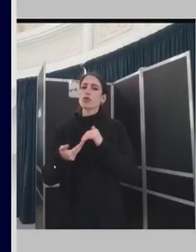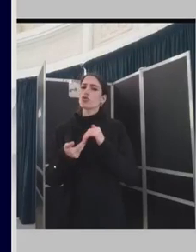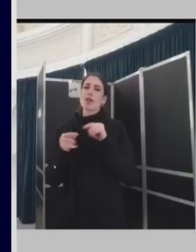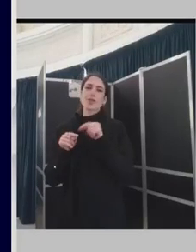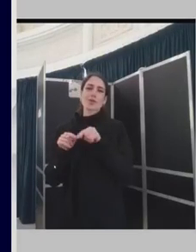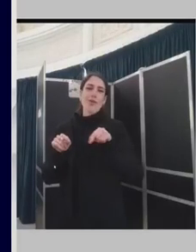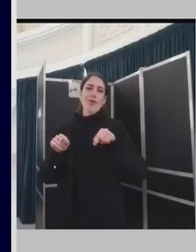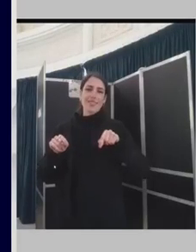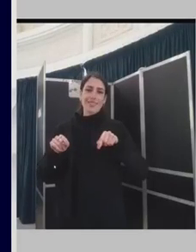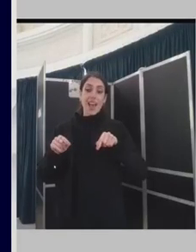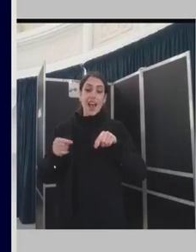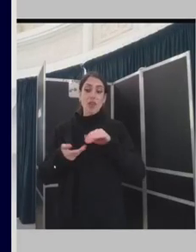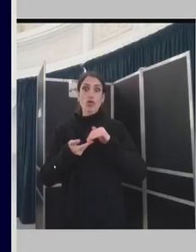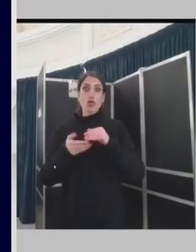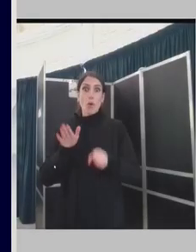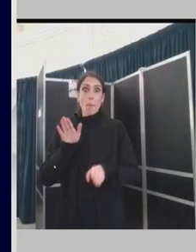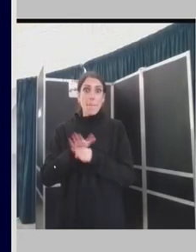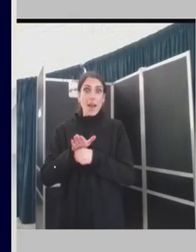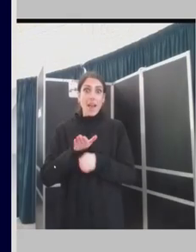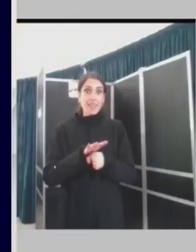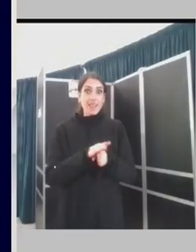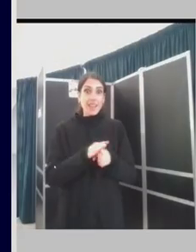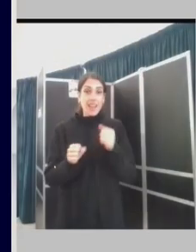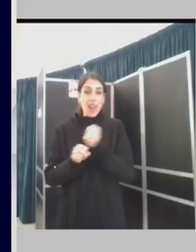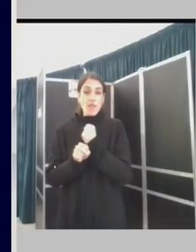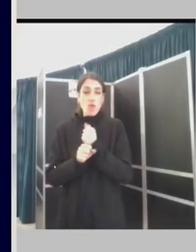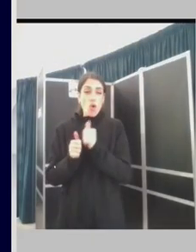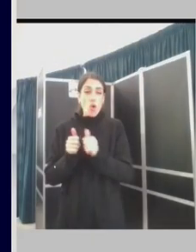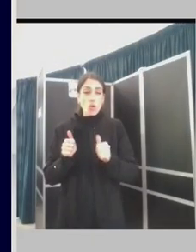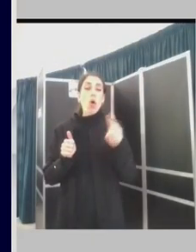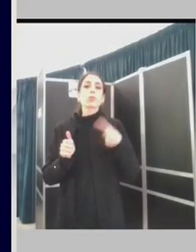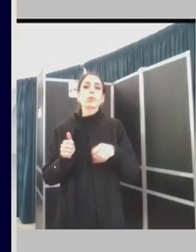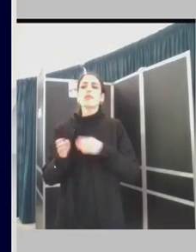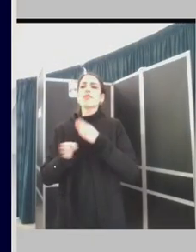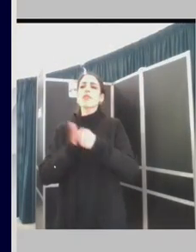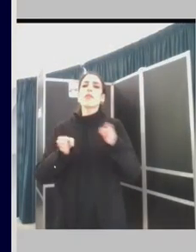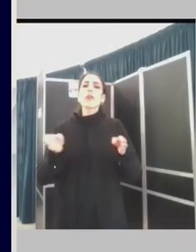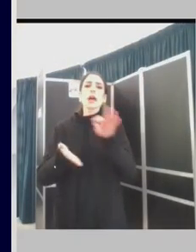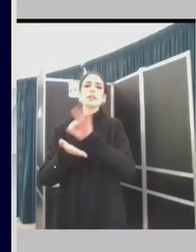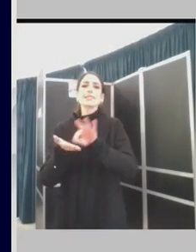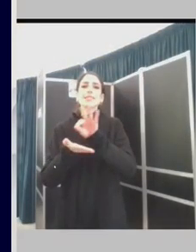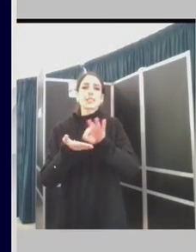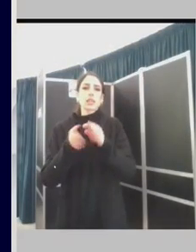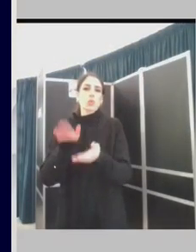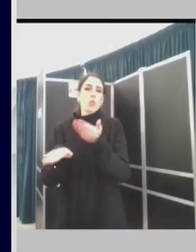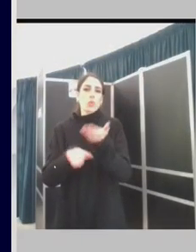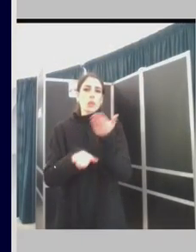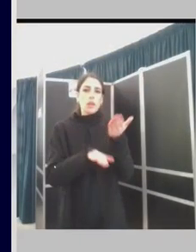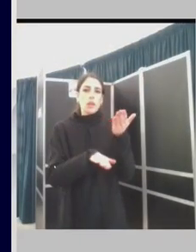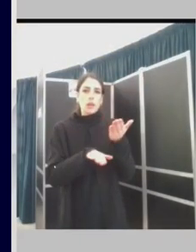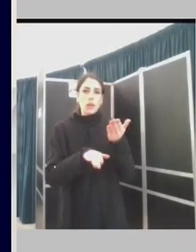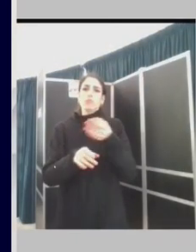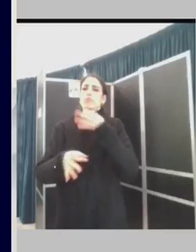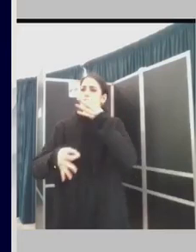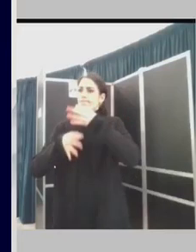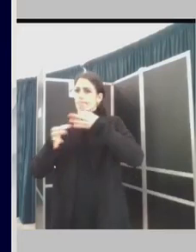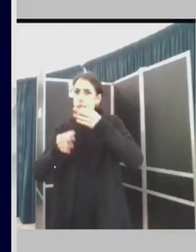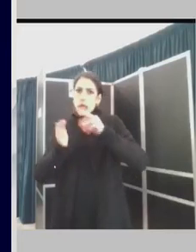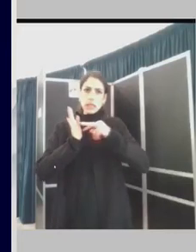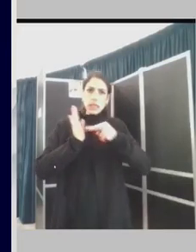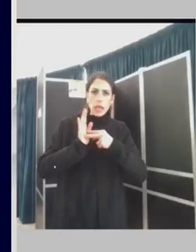istituti scolastici superiori queste tematiche, e non vogliamo farlo assolutamente da soli, tant'è che